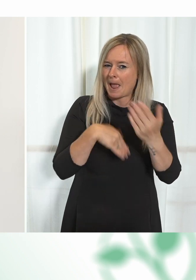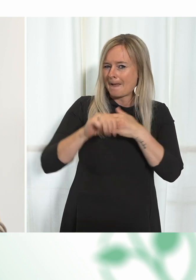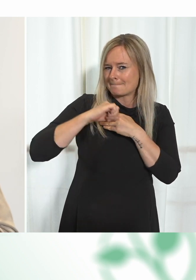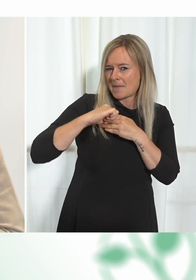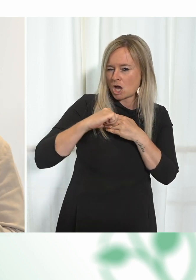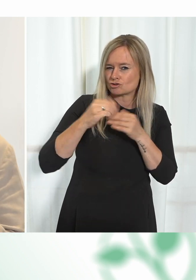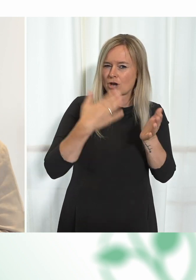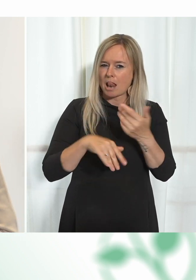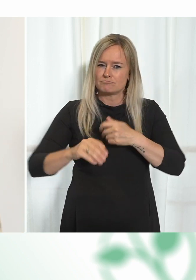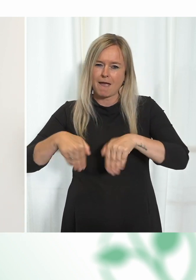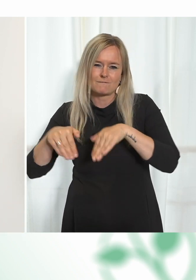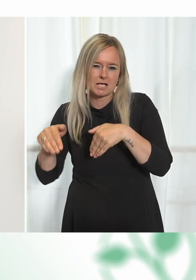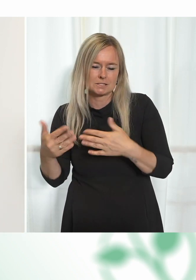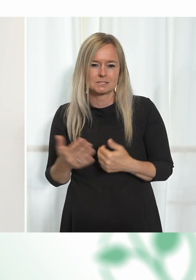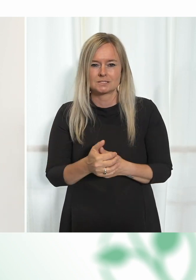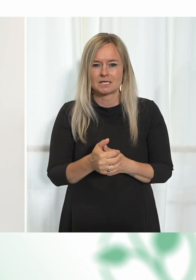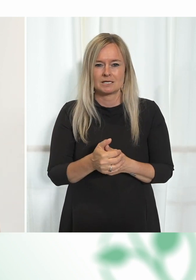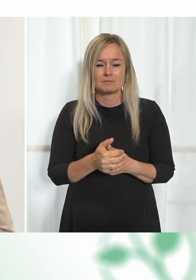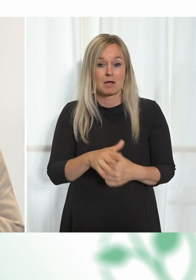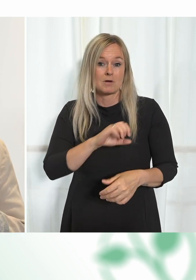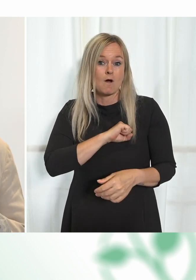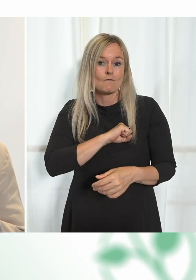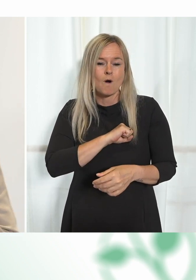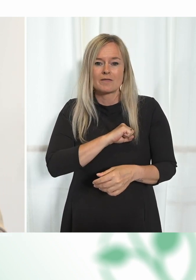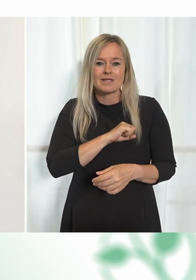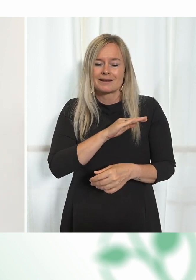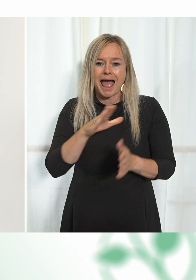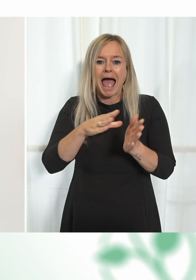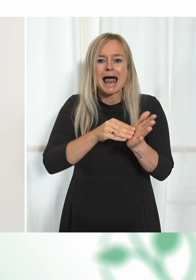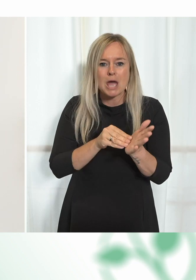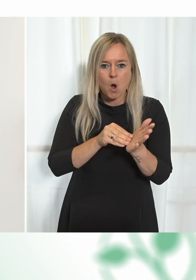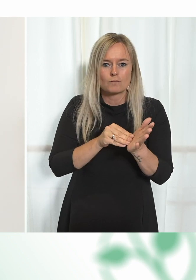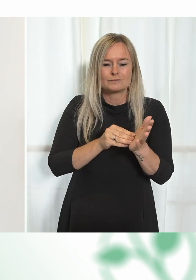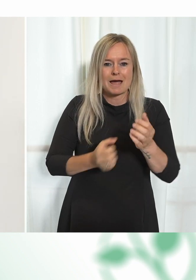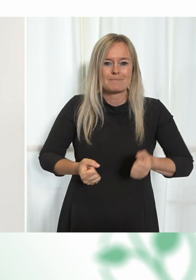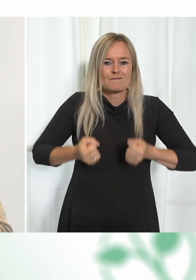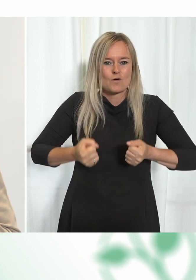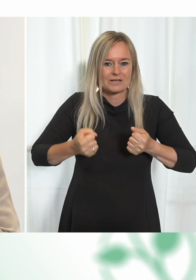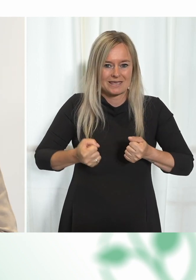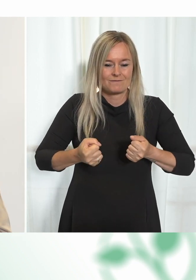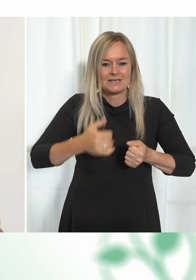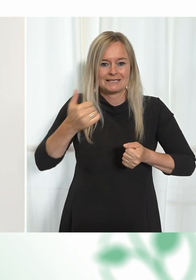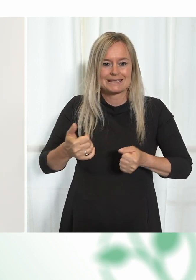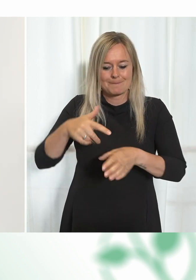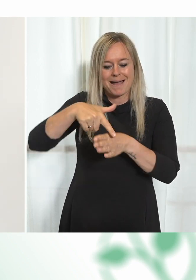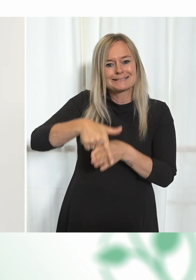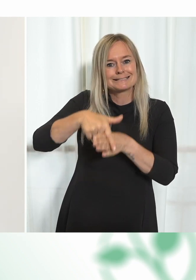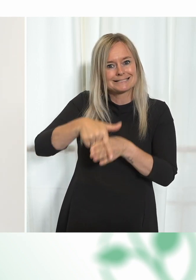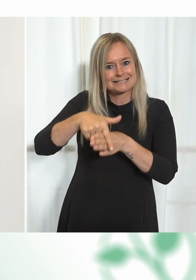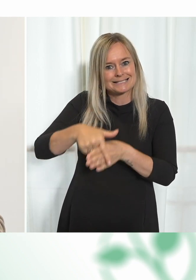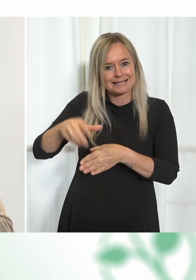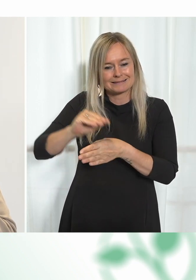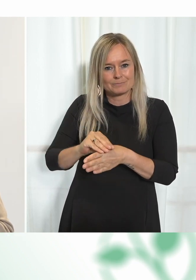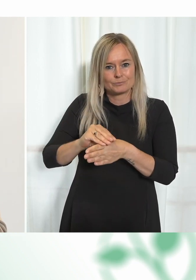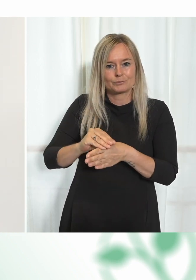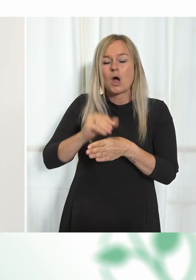flexibler. Und der weitere Vorteil ist, dass jegliche Aufnahme von Gewicht immer in den Sattel mündet und nicht auf den